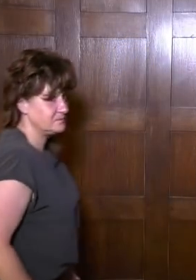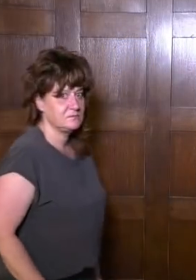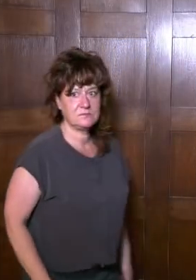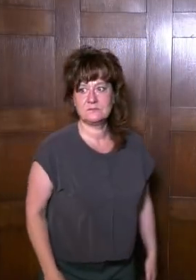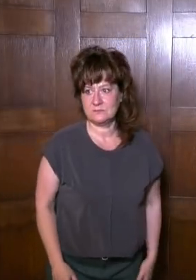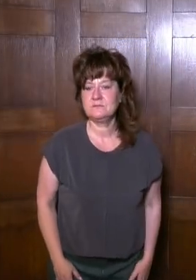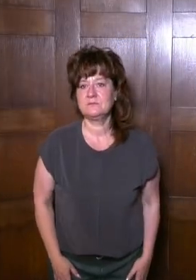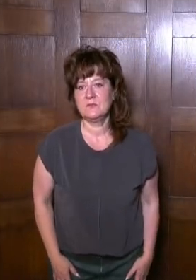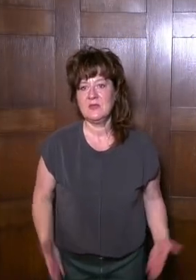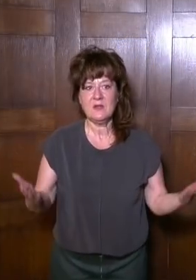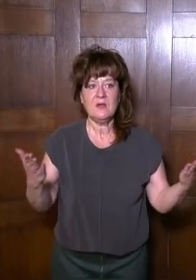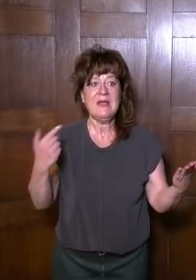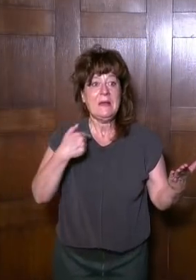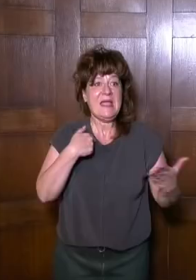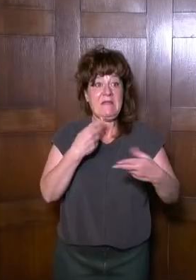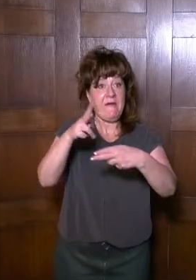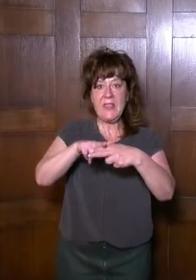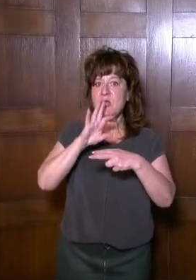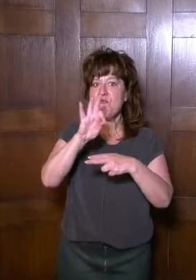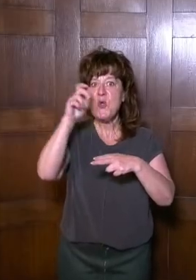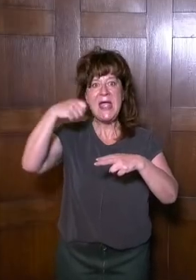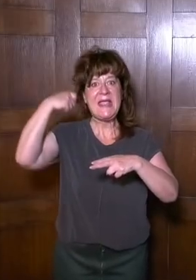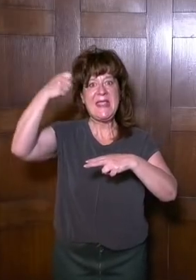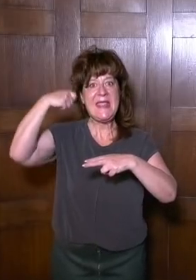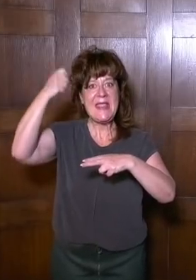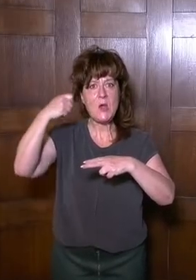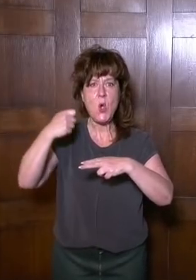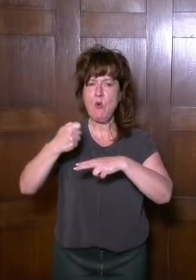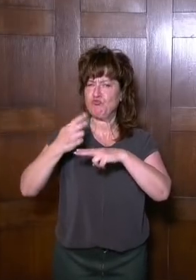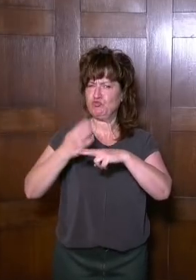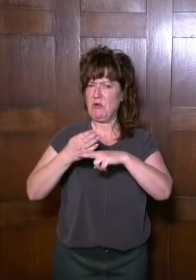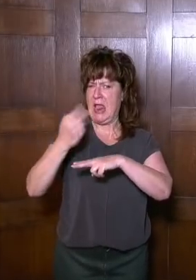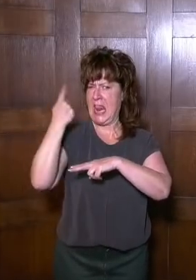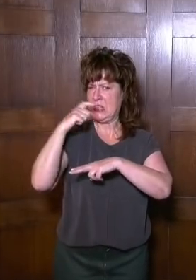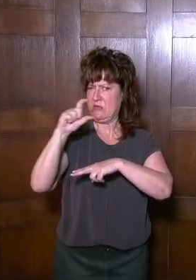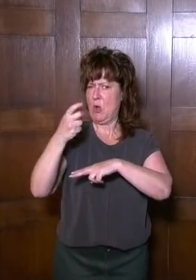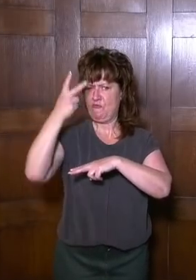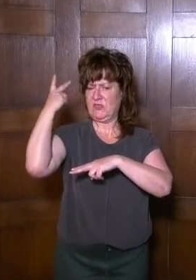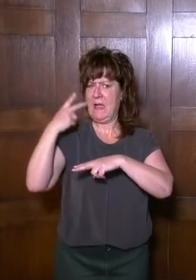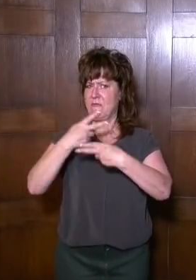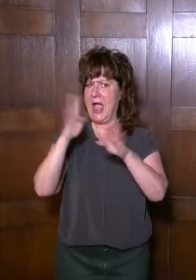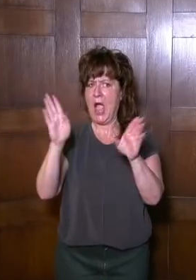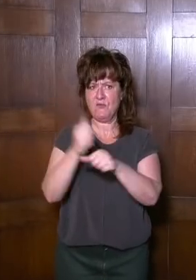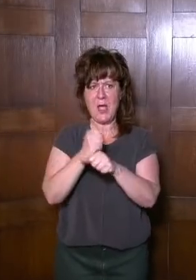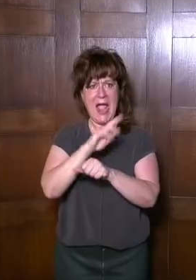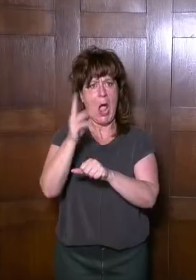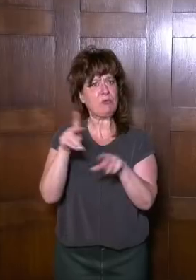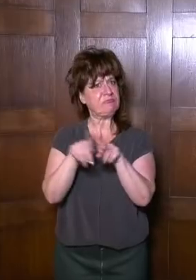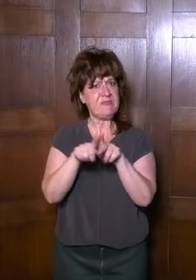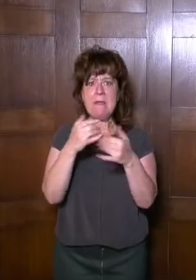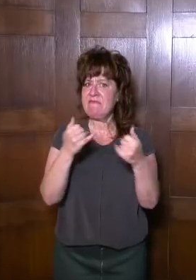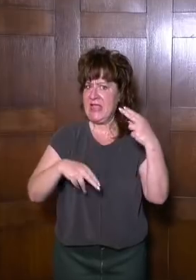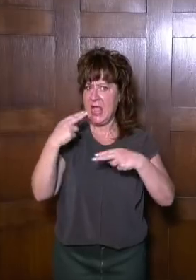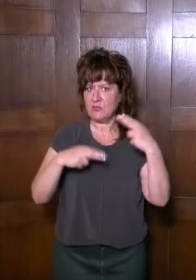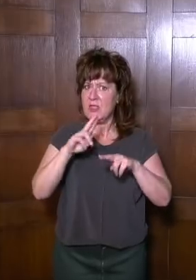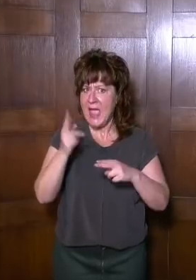Ja, also ich vertrete ja Kino, und wir durften ja letzte Woche, also eigentlich vor zwei Wochen schon wieder aufmachen, wie alle Gastronomen auch. Wir